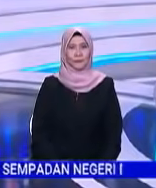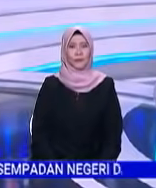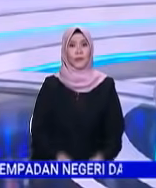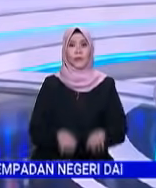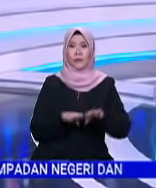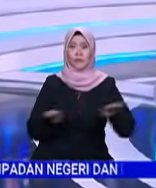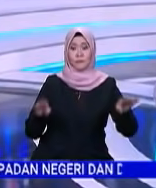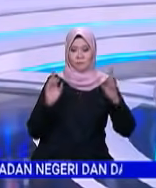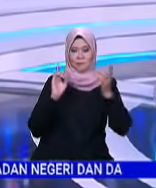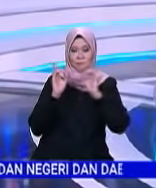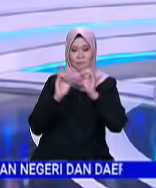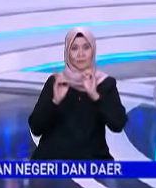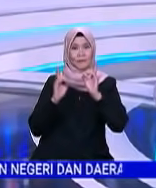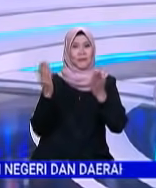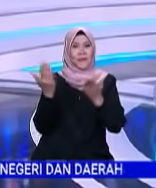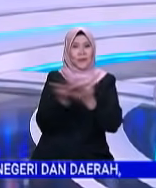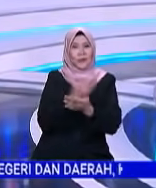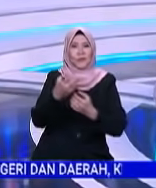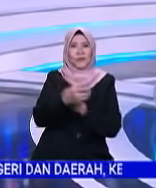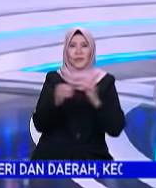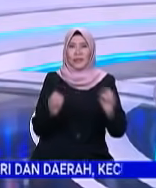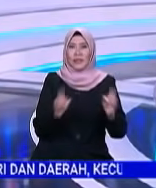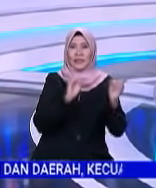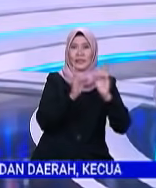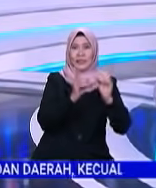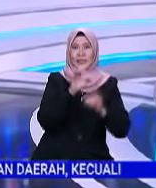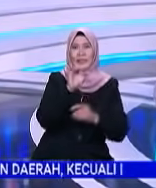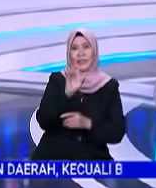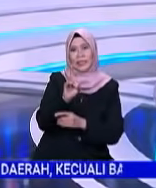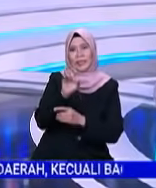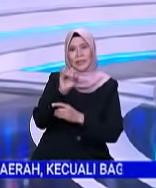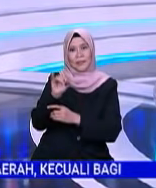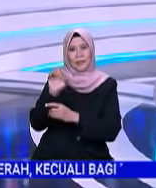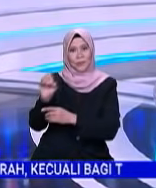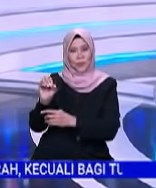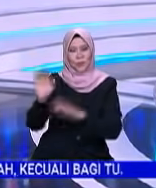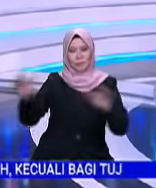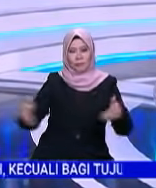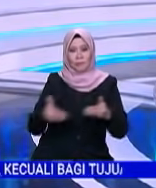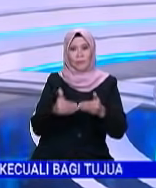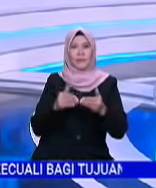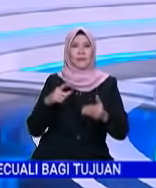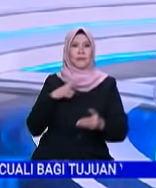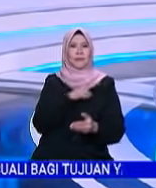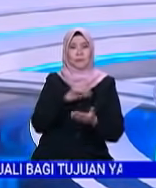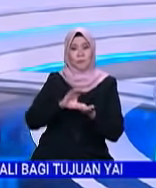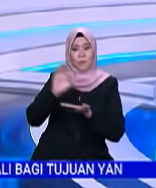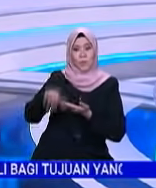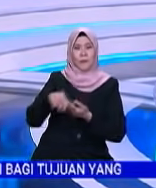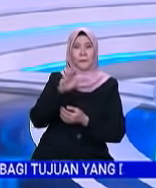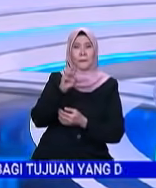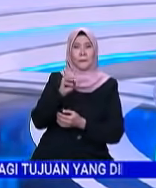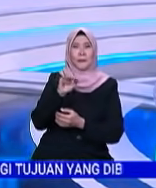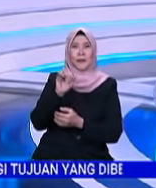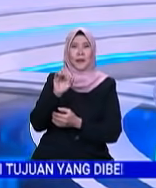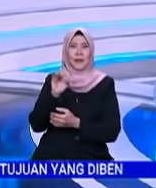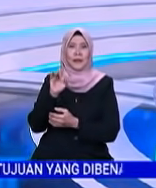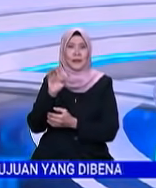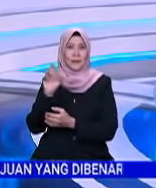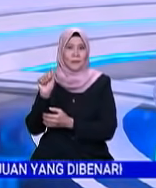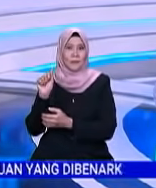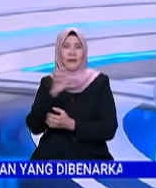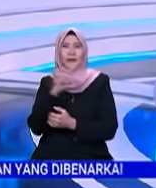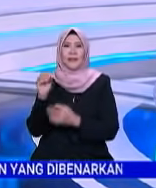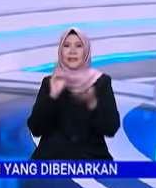Platform digital baru bagi pejabat pelaburan digital DIO diperkenal Lembaga Pembangunan Pelaburan Malaysia MAIDA dan Perbadanan